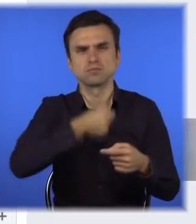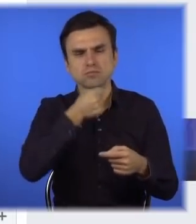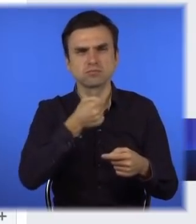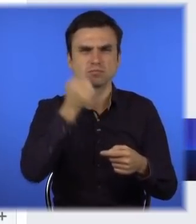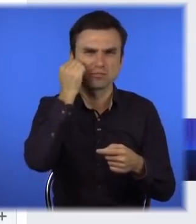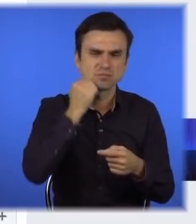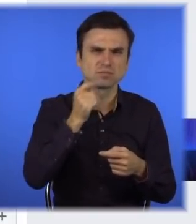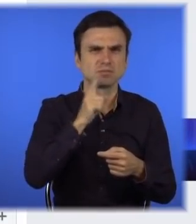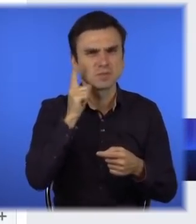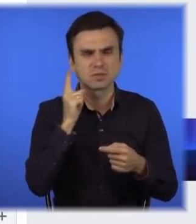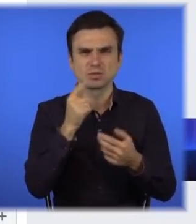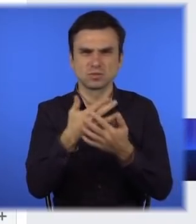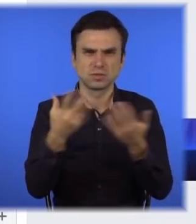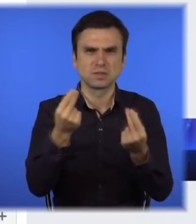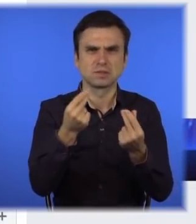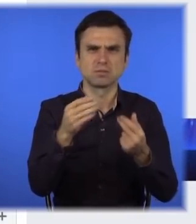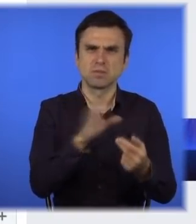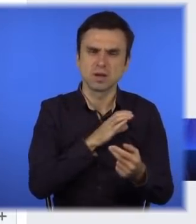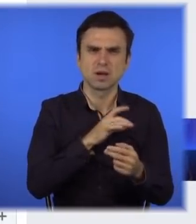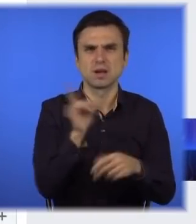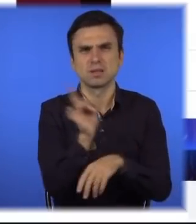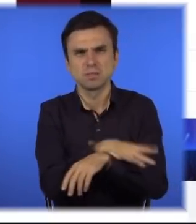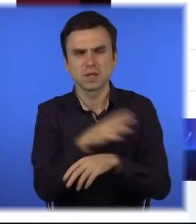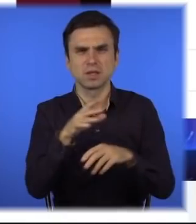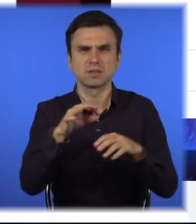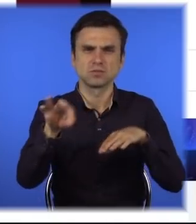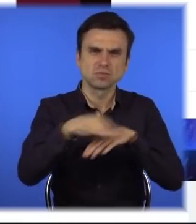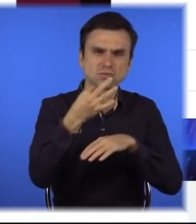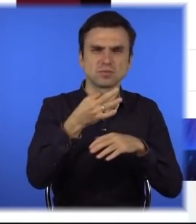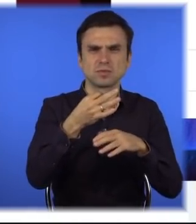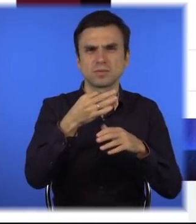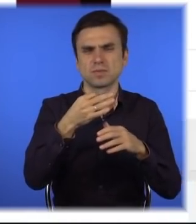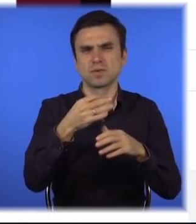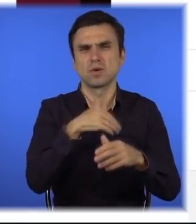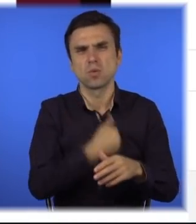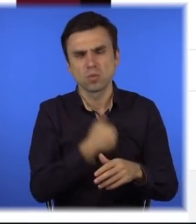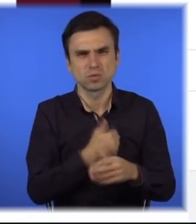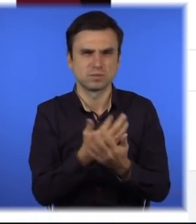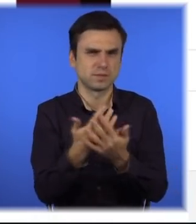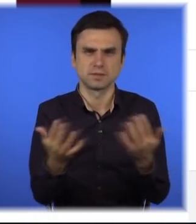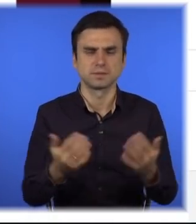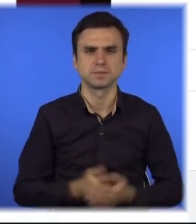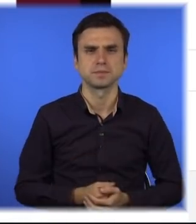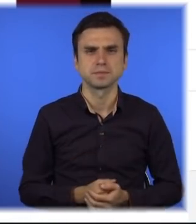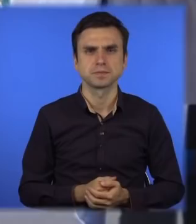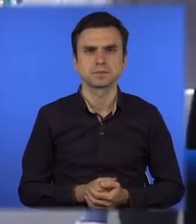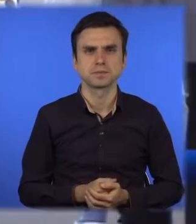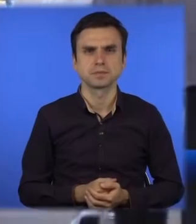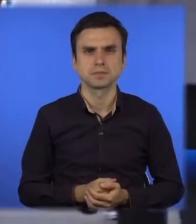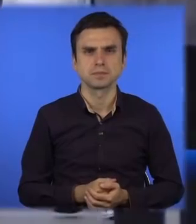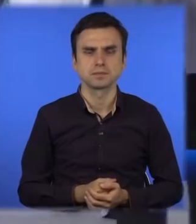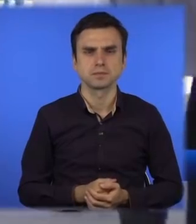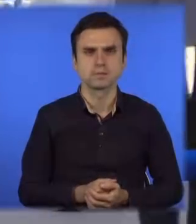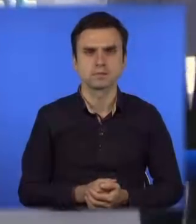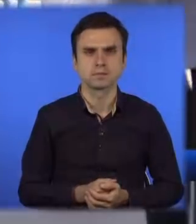Опозиційний блок, «Батьківщина», «Солідарність», «Самопоміч» та «Радикали» – ось лідери перших передвиборчих опитувань у Кривому Розі.